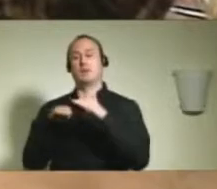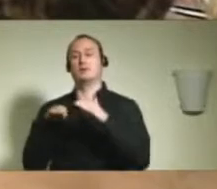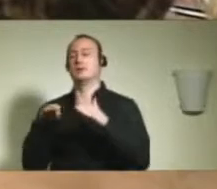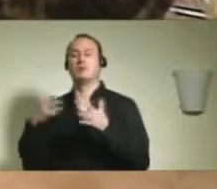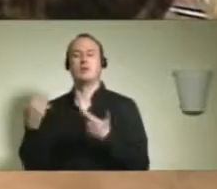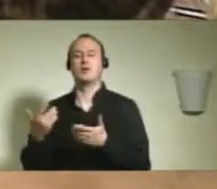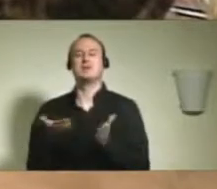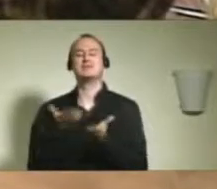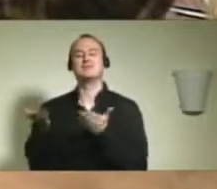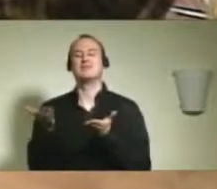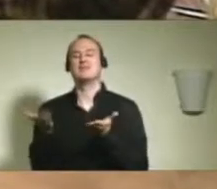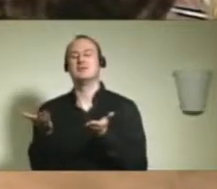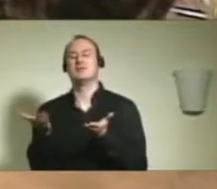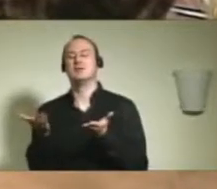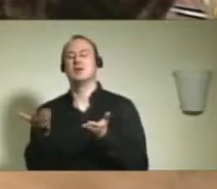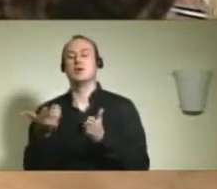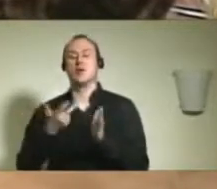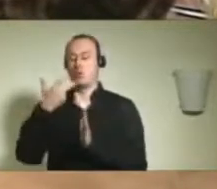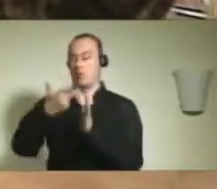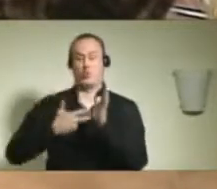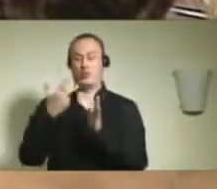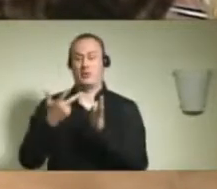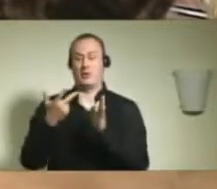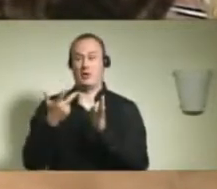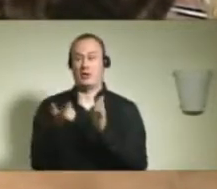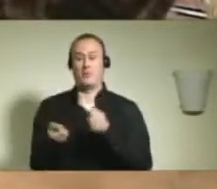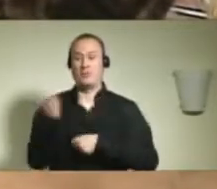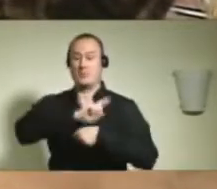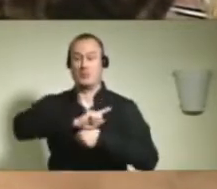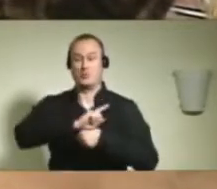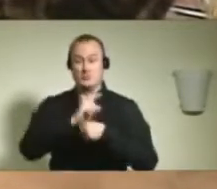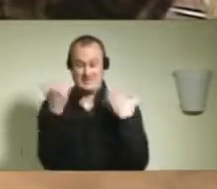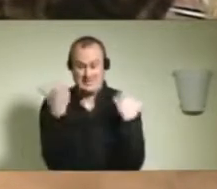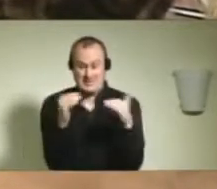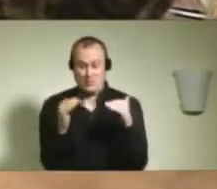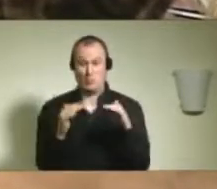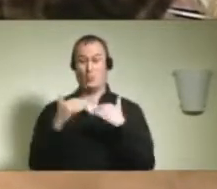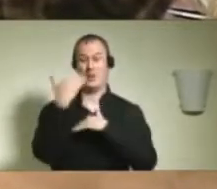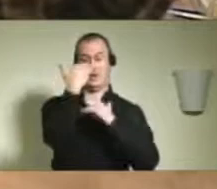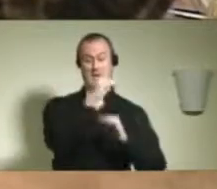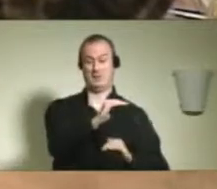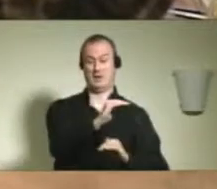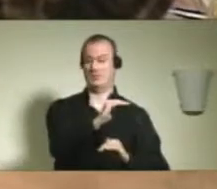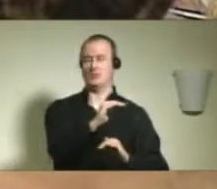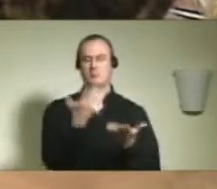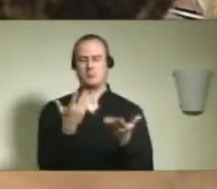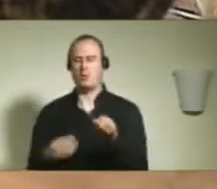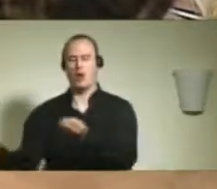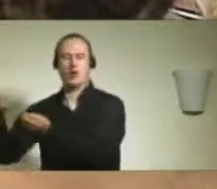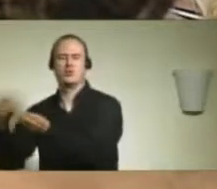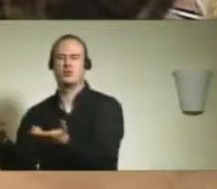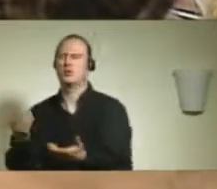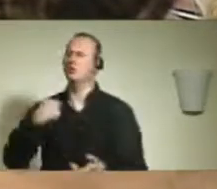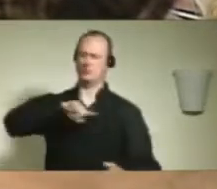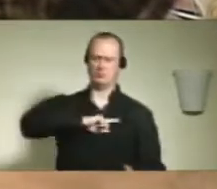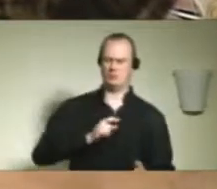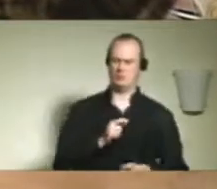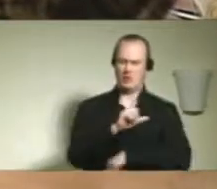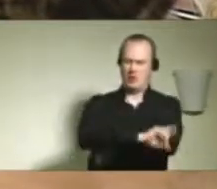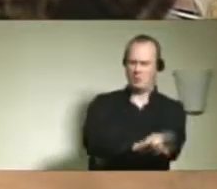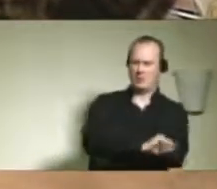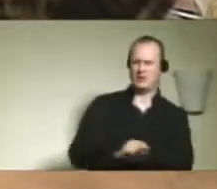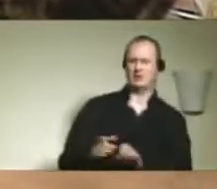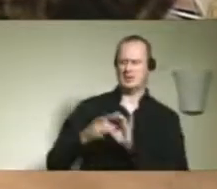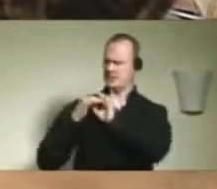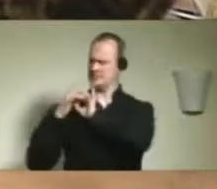heures de services bancaires par jour, ça n'a pas été augmenté. Là, on avait nos employés, les membres de notre syndicat, qui